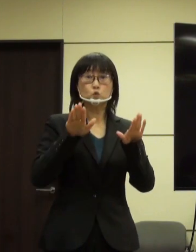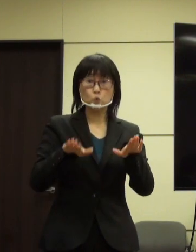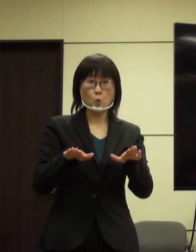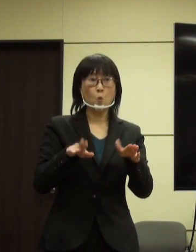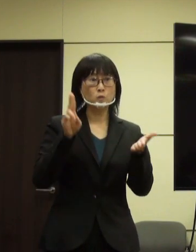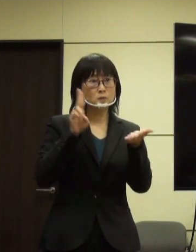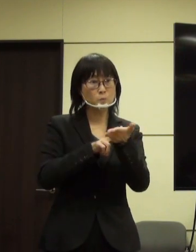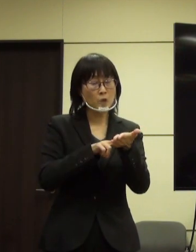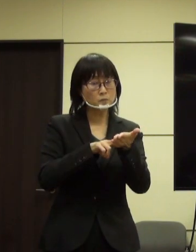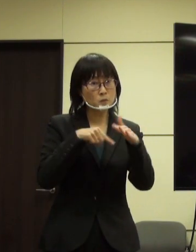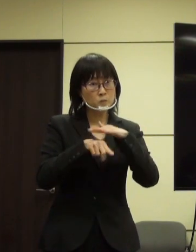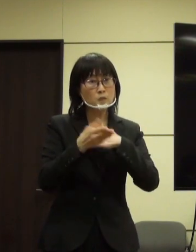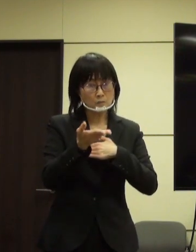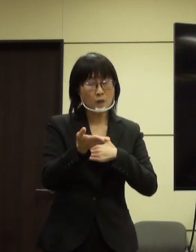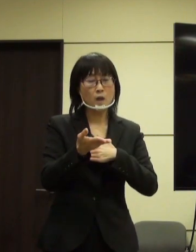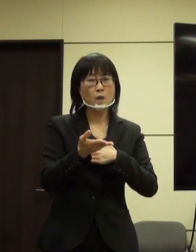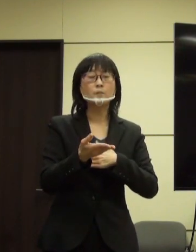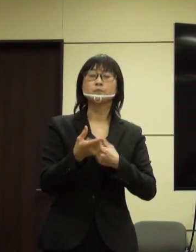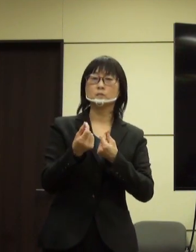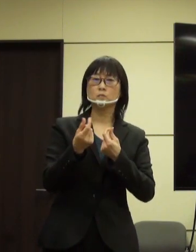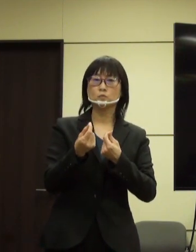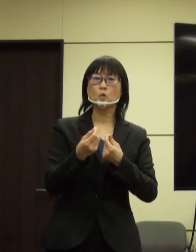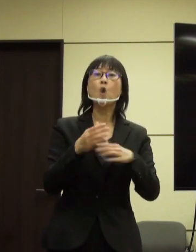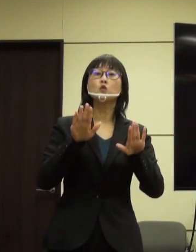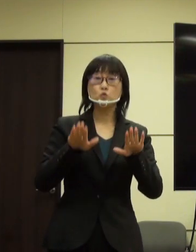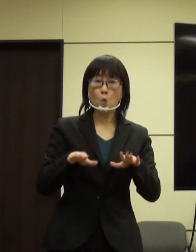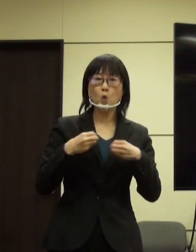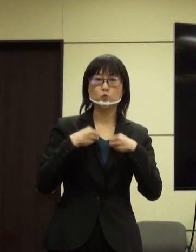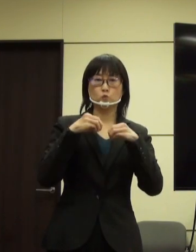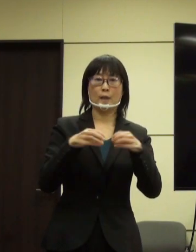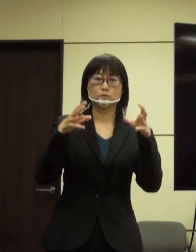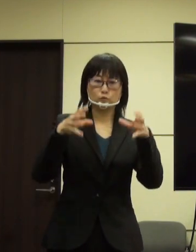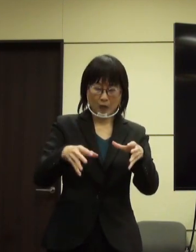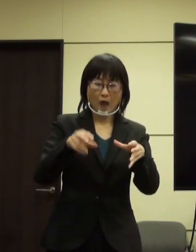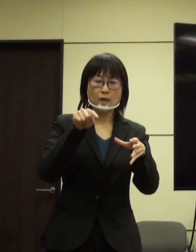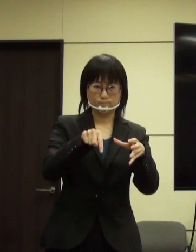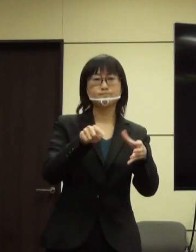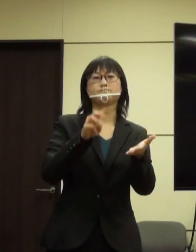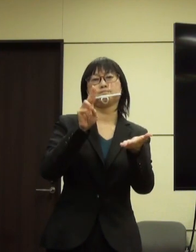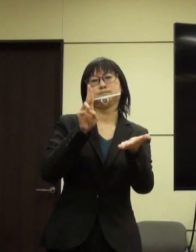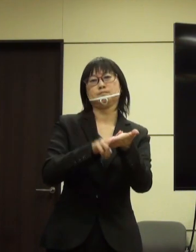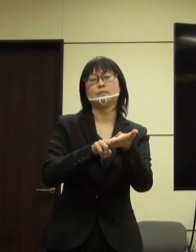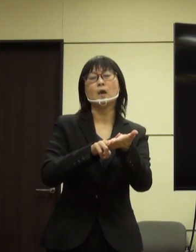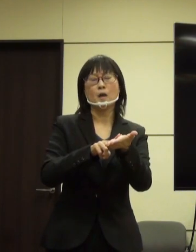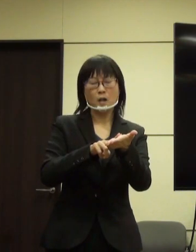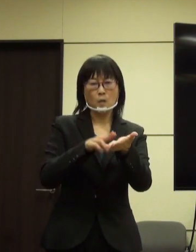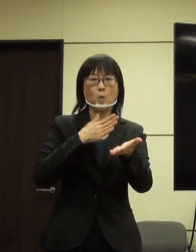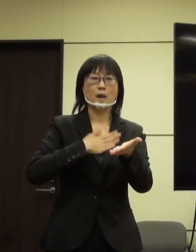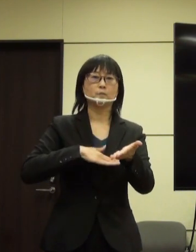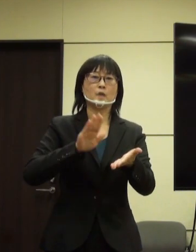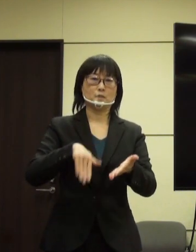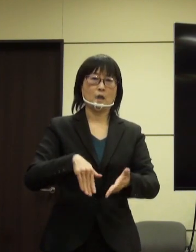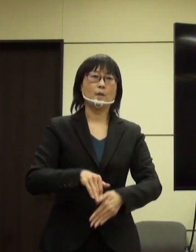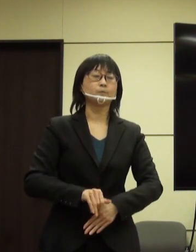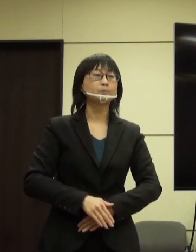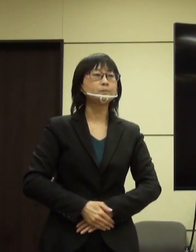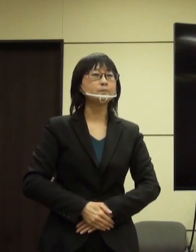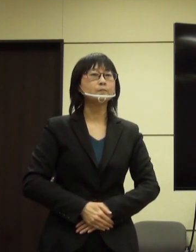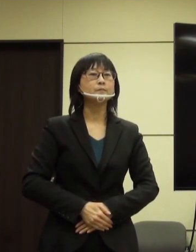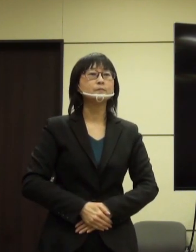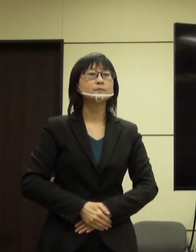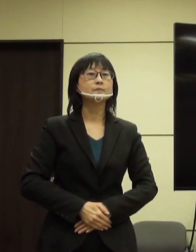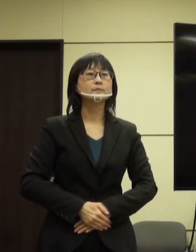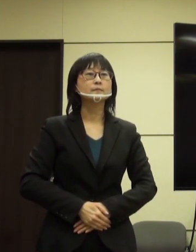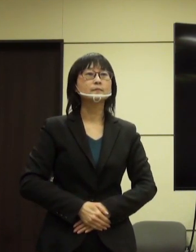いうことでよい結構です有難う御座いはいこれで皆さんもせません明清面する係数